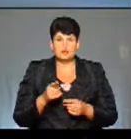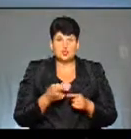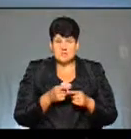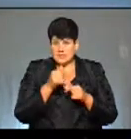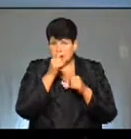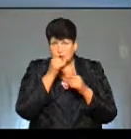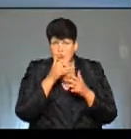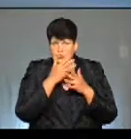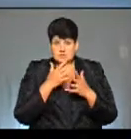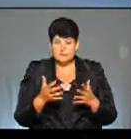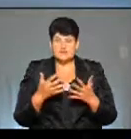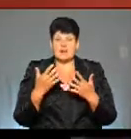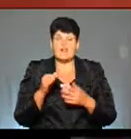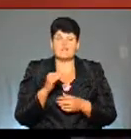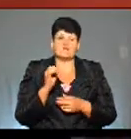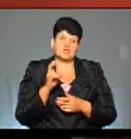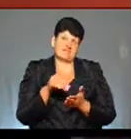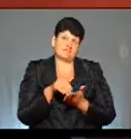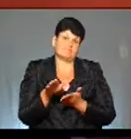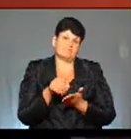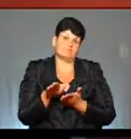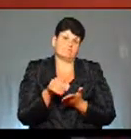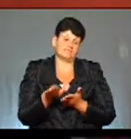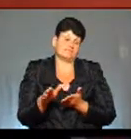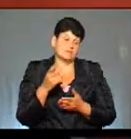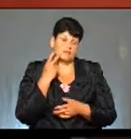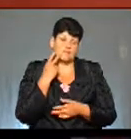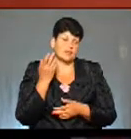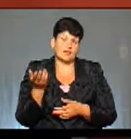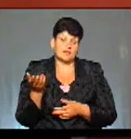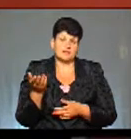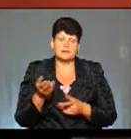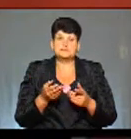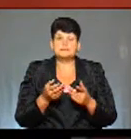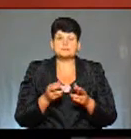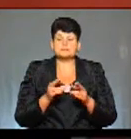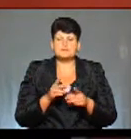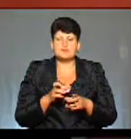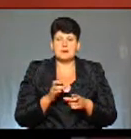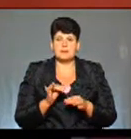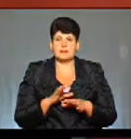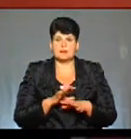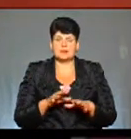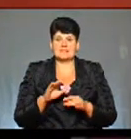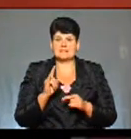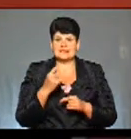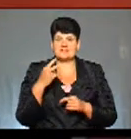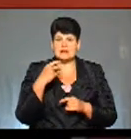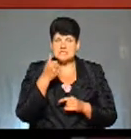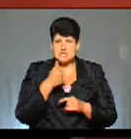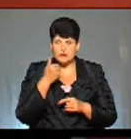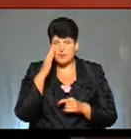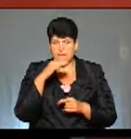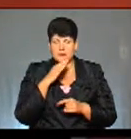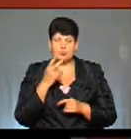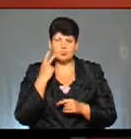неможливо, розумієте? А в ЖЕКу їм відмовляють постійно, тому що, ну, як би не було, дитині 20 років, і батько постійно